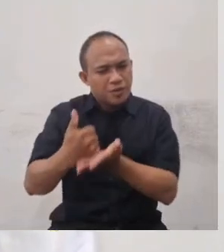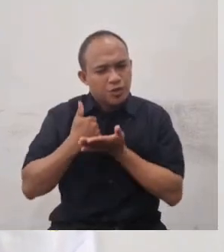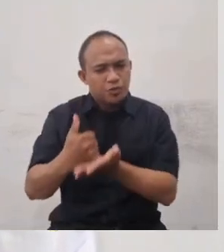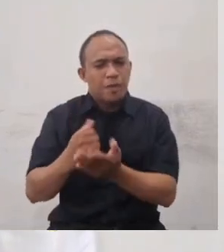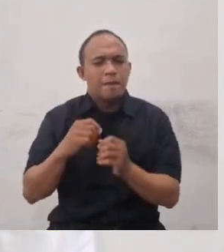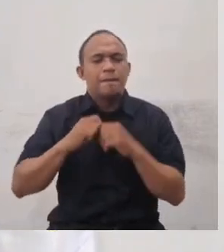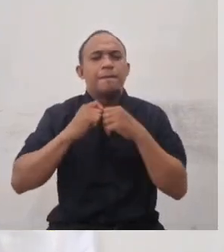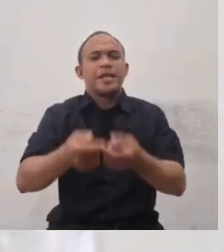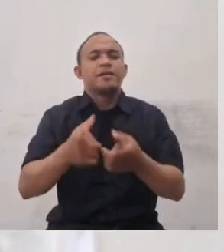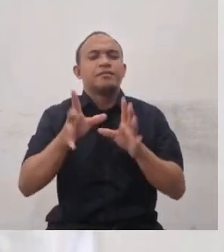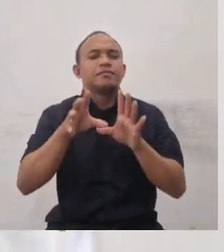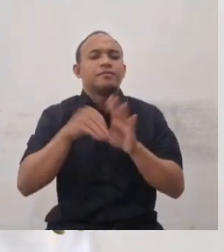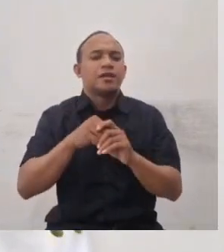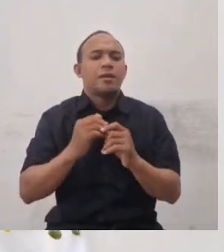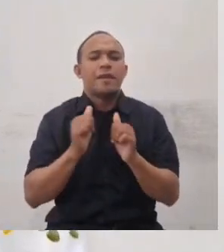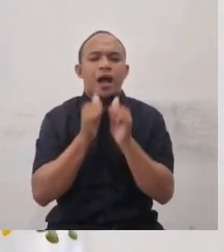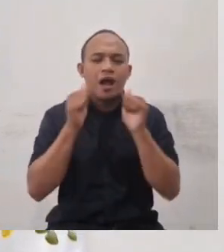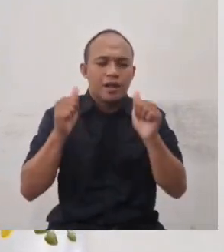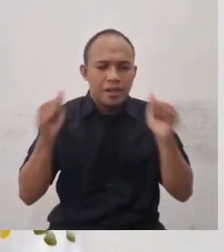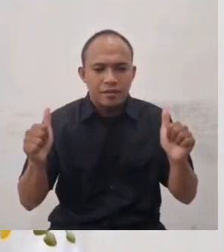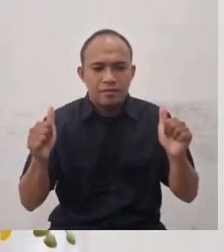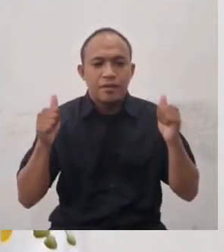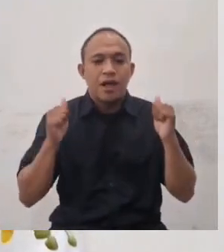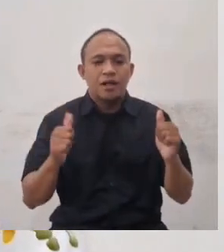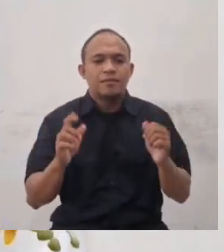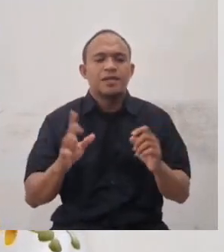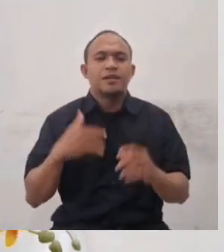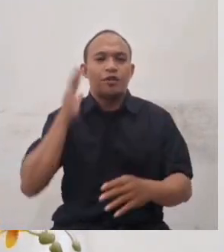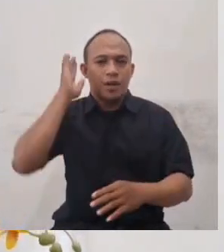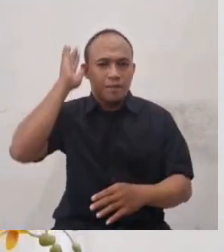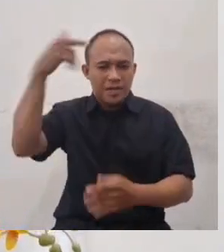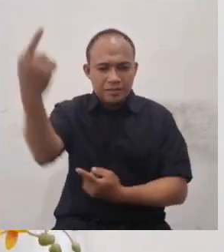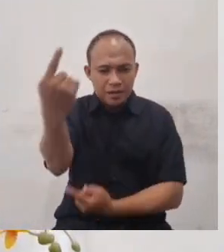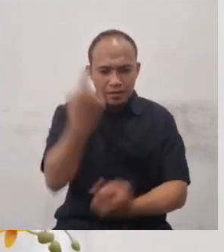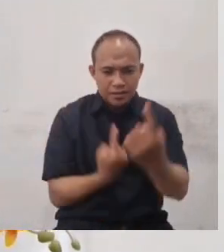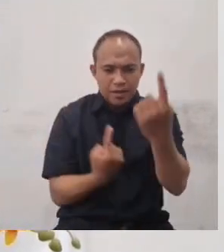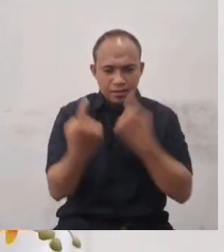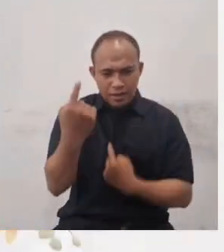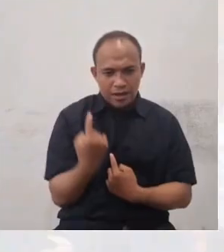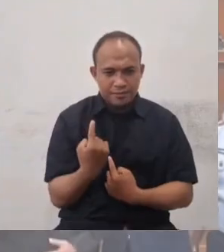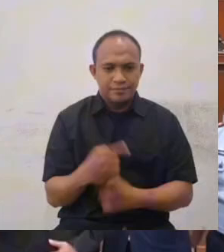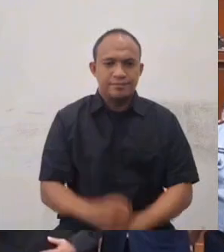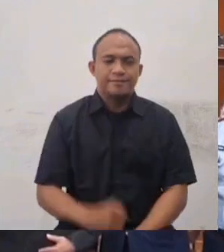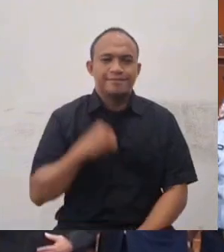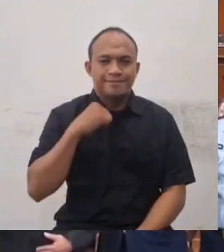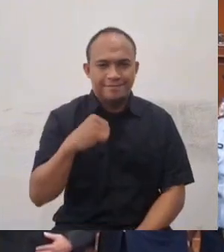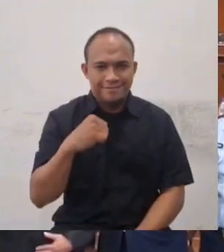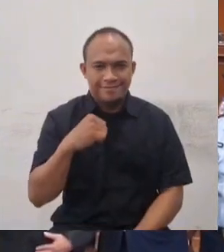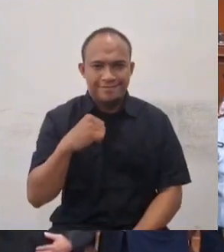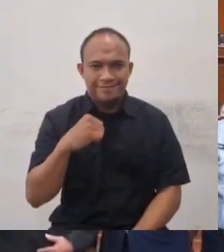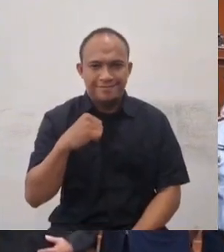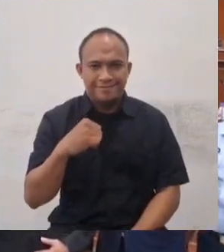memberikan pembinaan dan arahan baik saat ini maupun di masa mendatang.